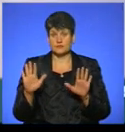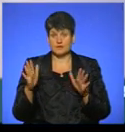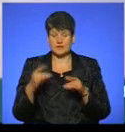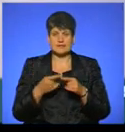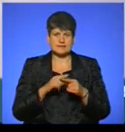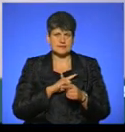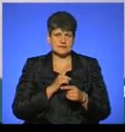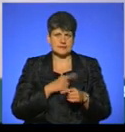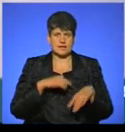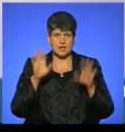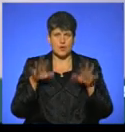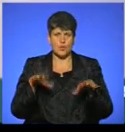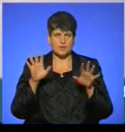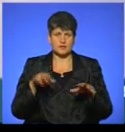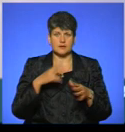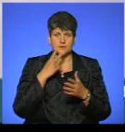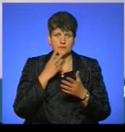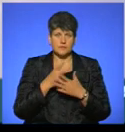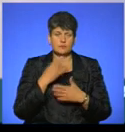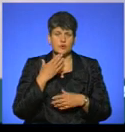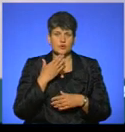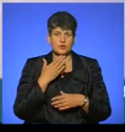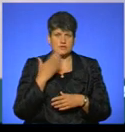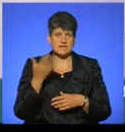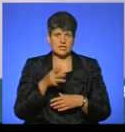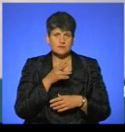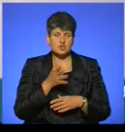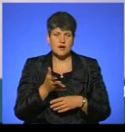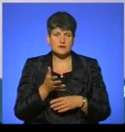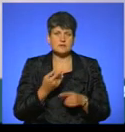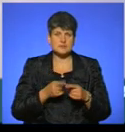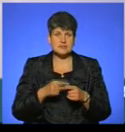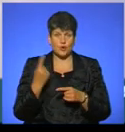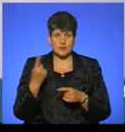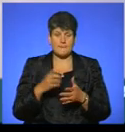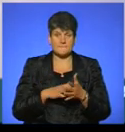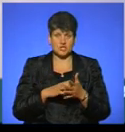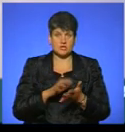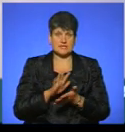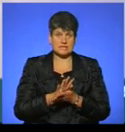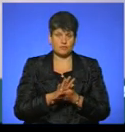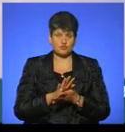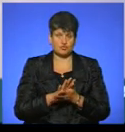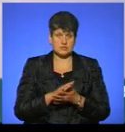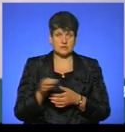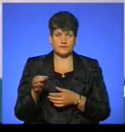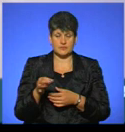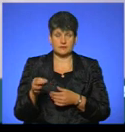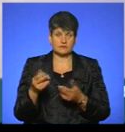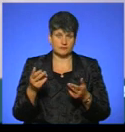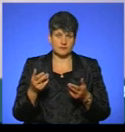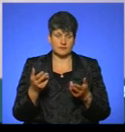інтенсивні опади, які ми спостерігаємо останнім часом. Це одна з причин забрудненості ставу, зокрема підвищення